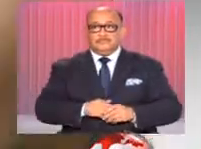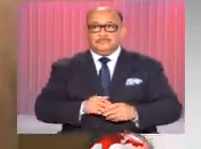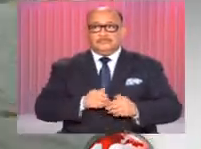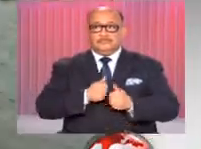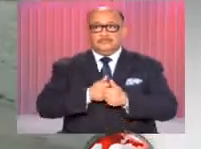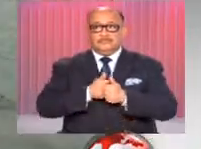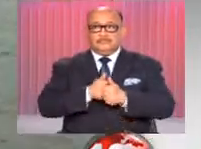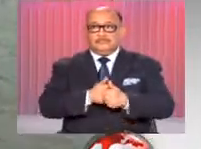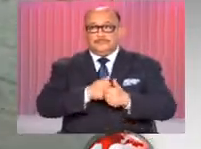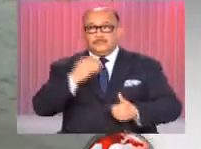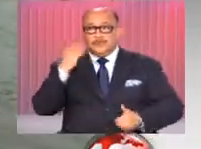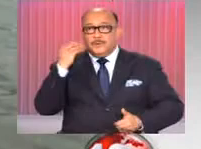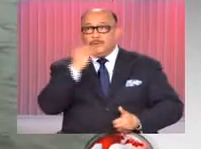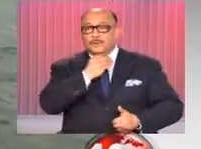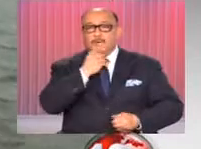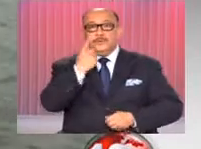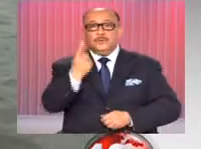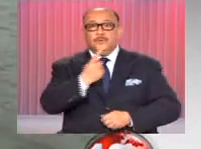متر.